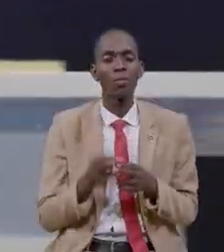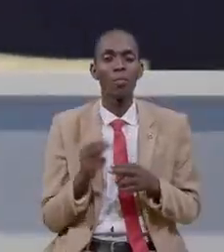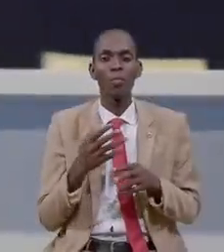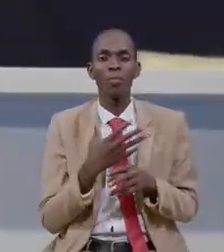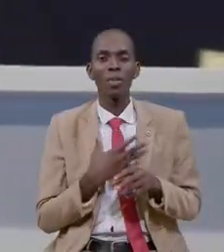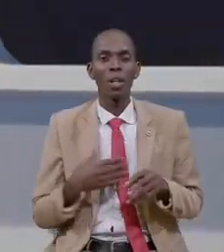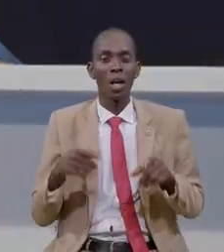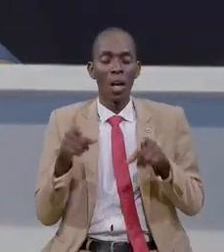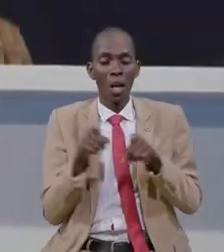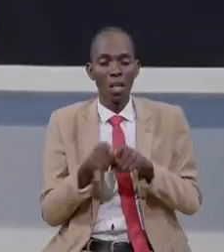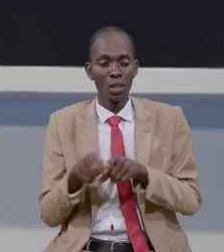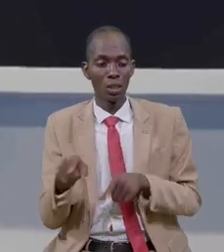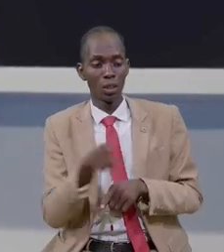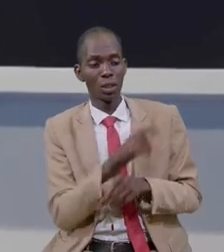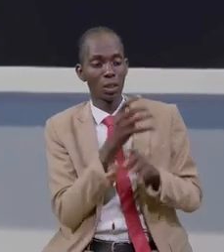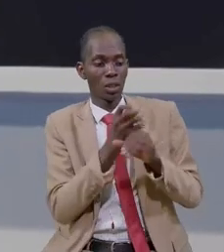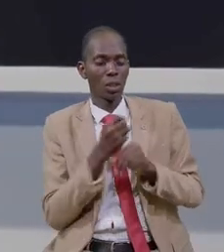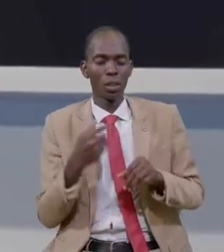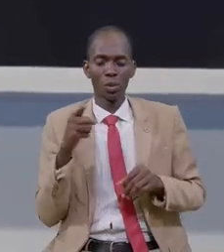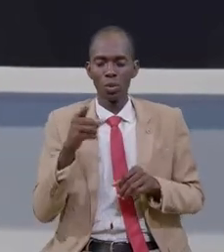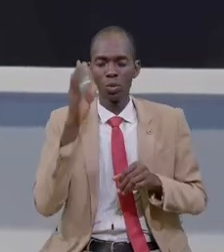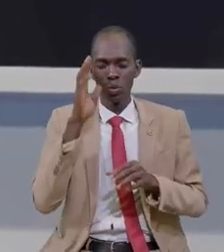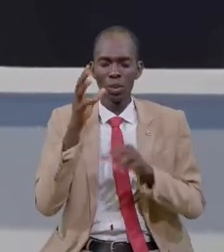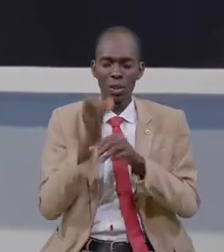Comme il reçoit aussi, toi aussi tu reçois.